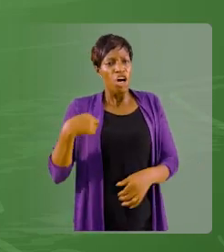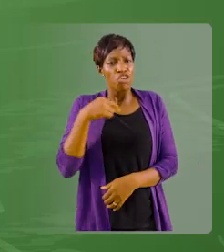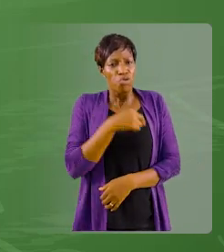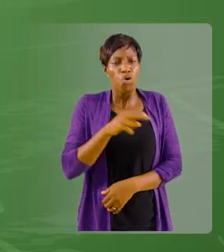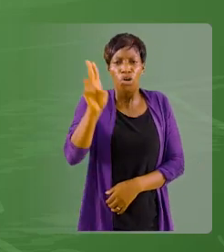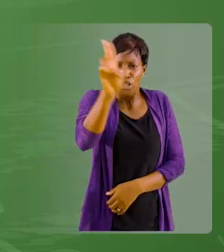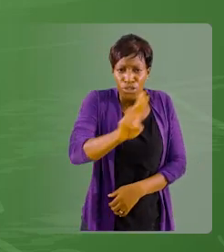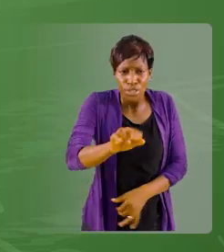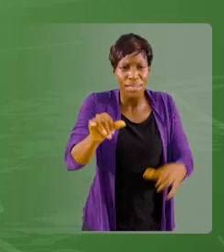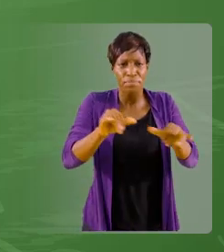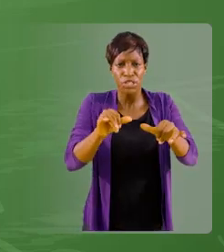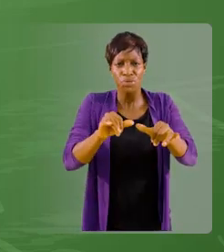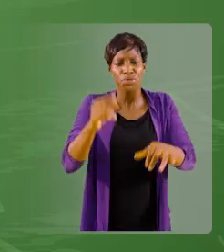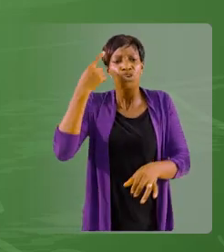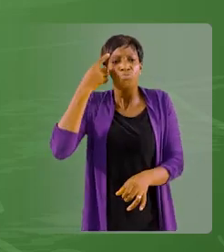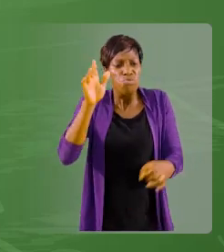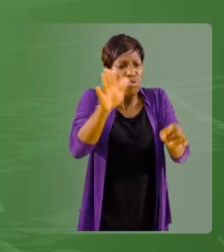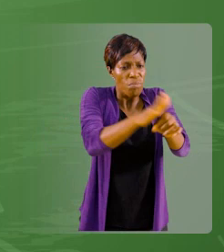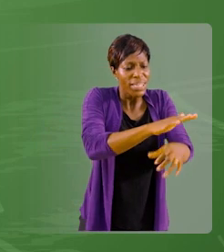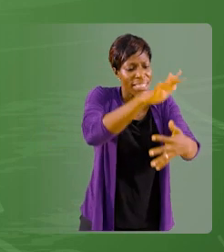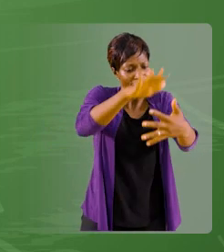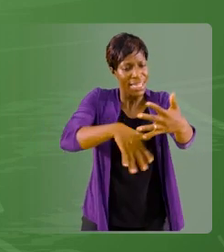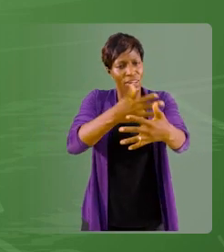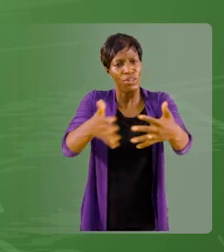mesures pour compléter le tableau.